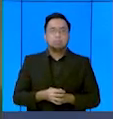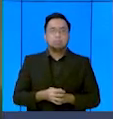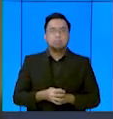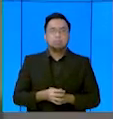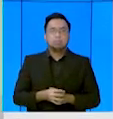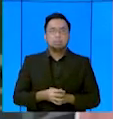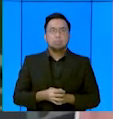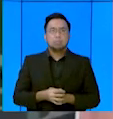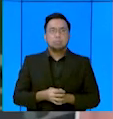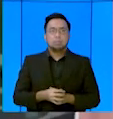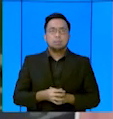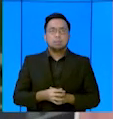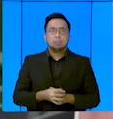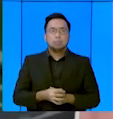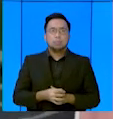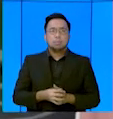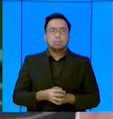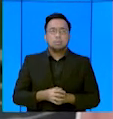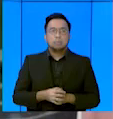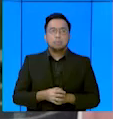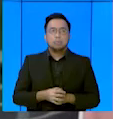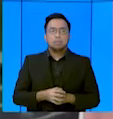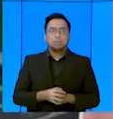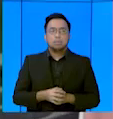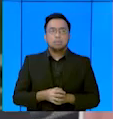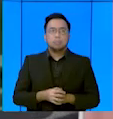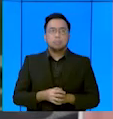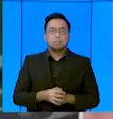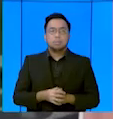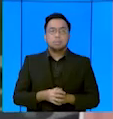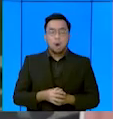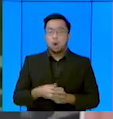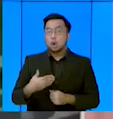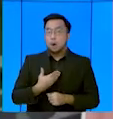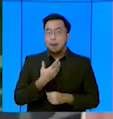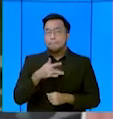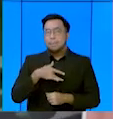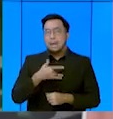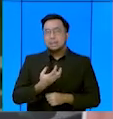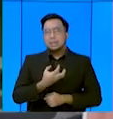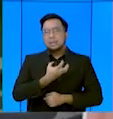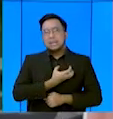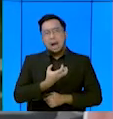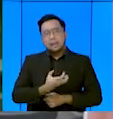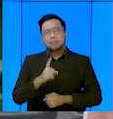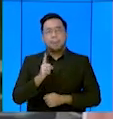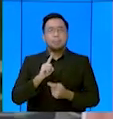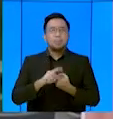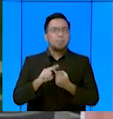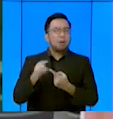Gak tahu kenapa nih cewek ini. Korban ini merasa dibully oleh teman-temannya